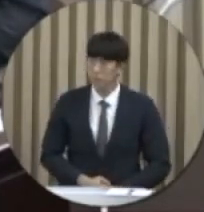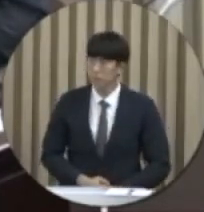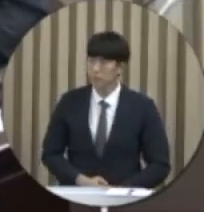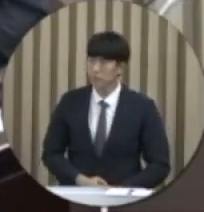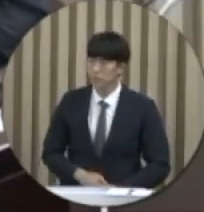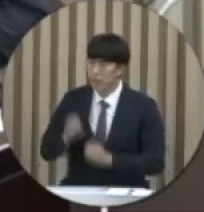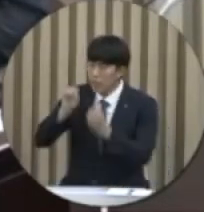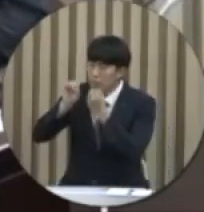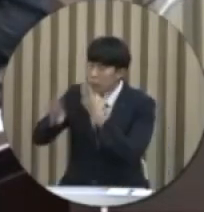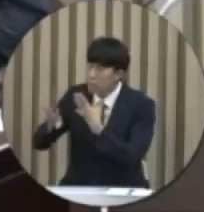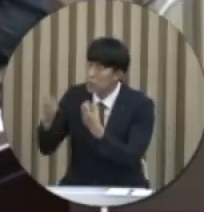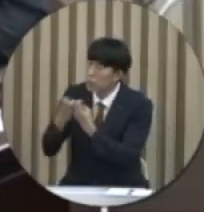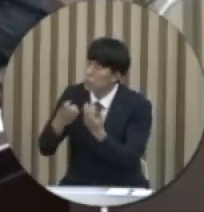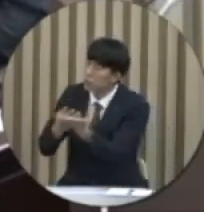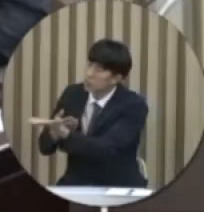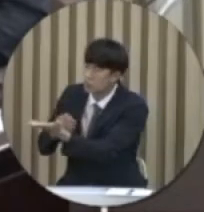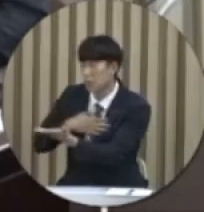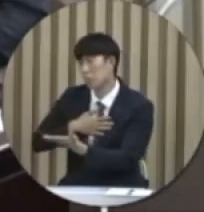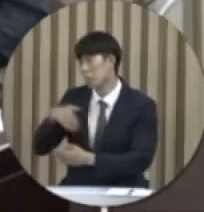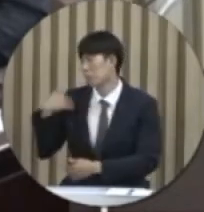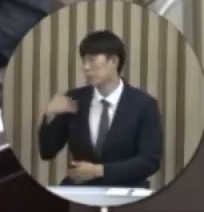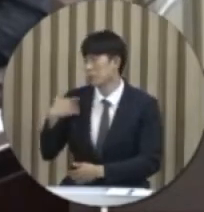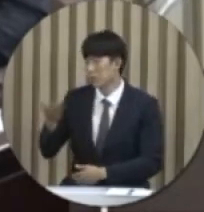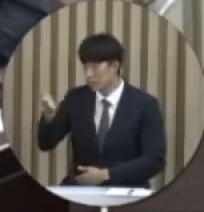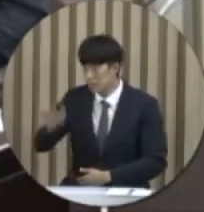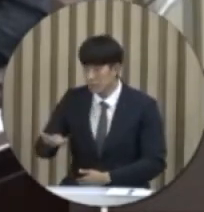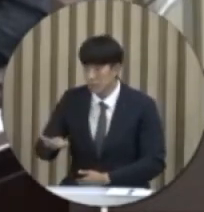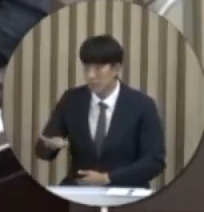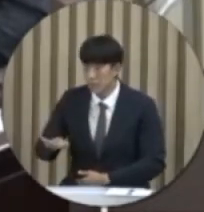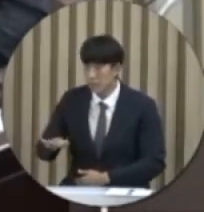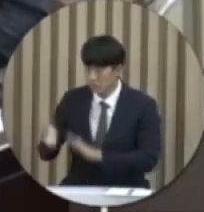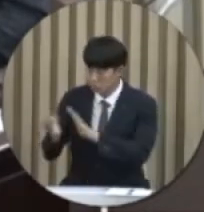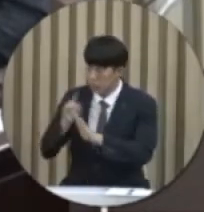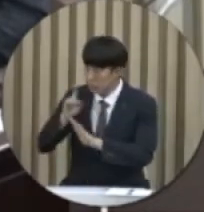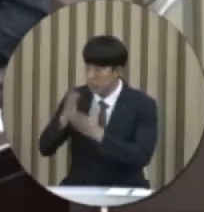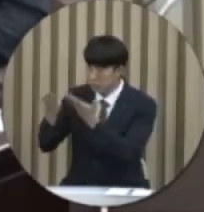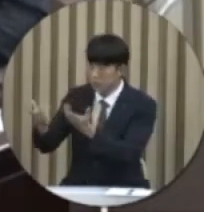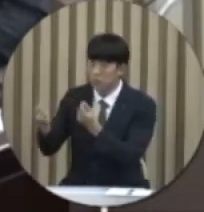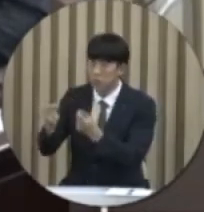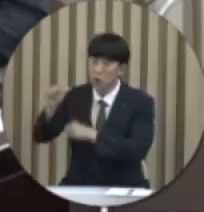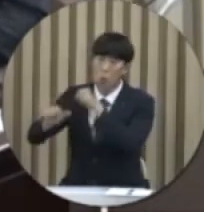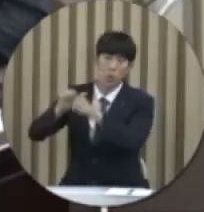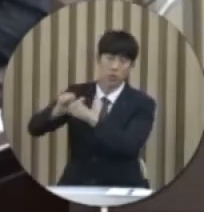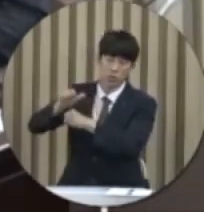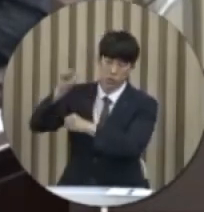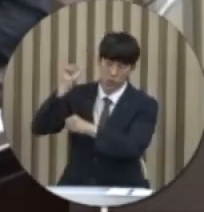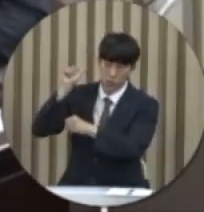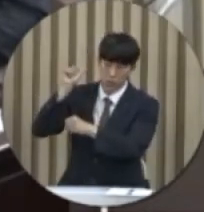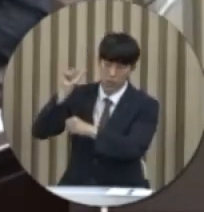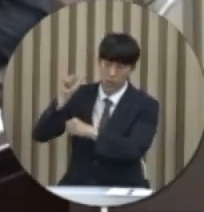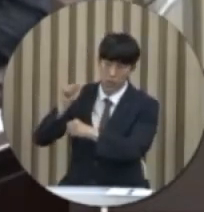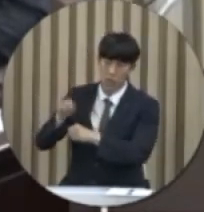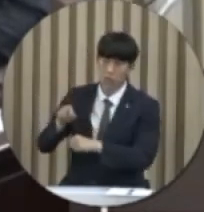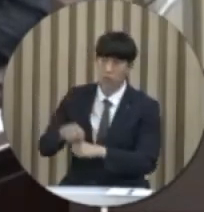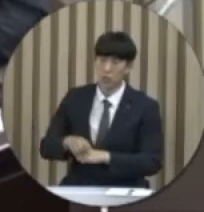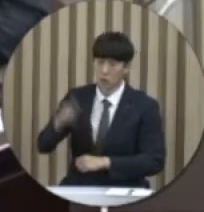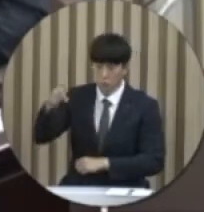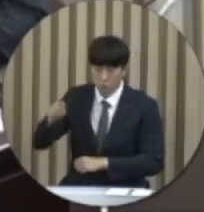답변이 어떻게 갔는지는 제가 잘 모르겠는데요. 좀 아까 말씀처럼 5년 전에 원칙성 의원님의